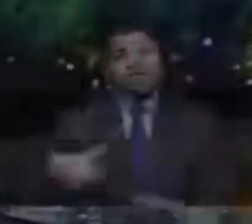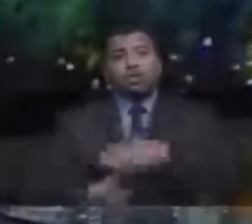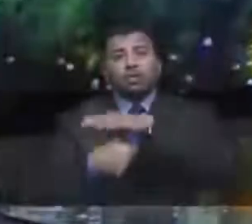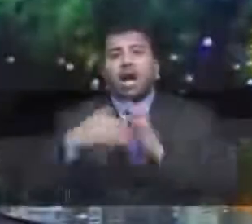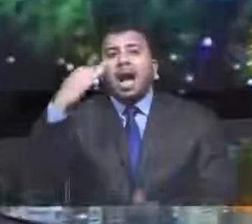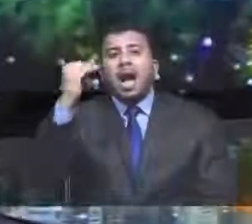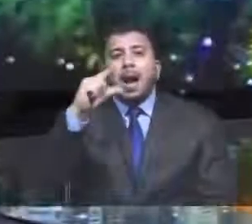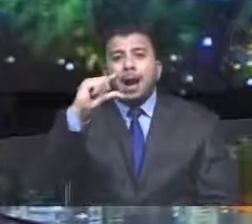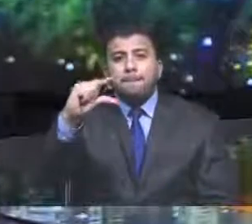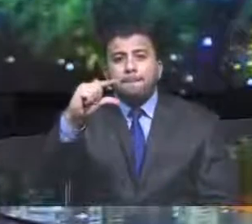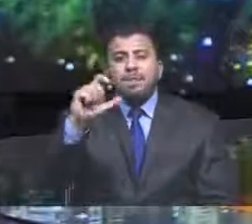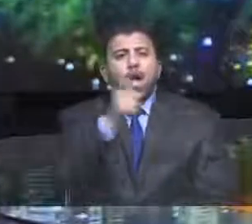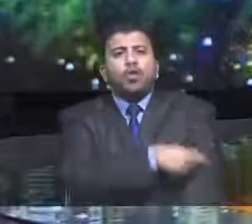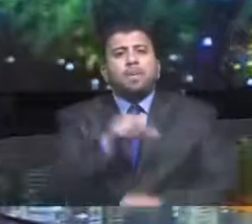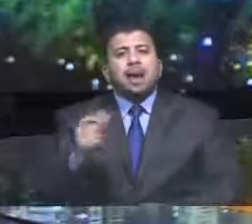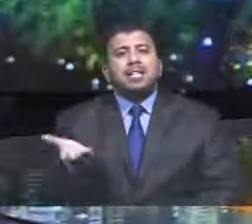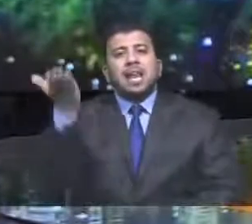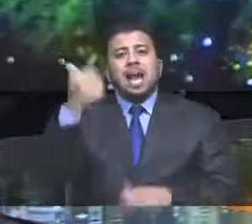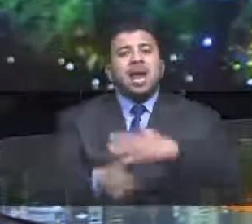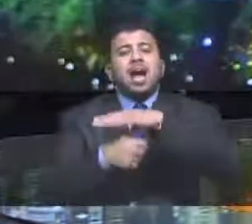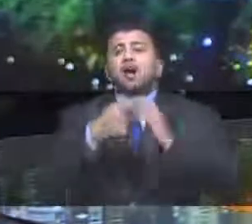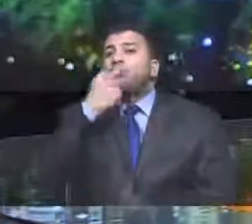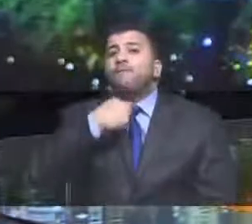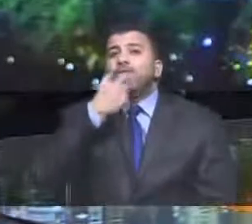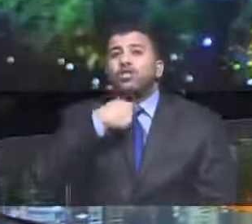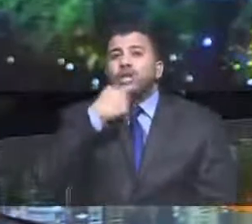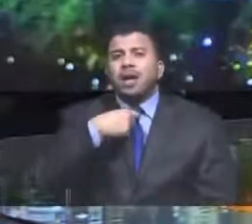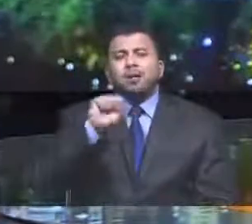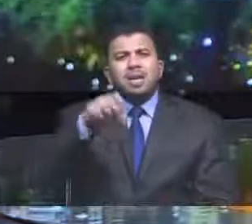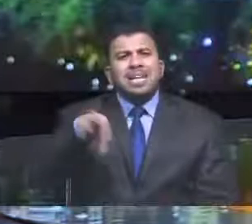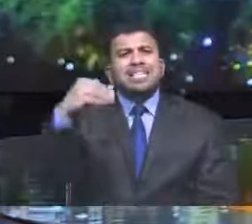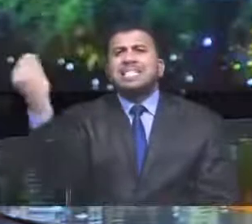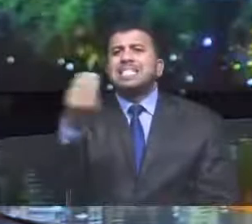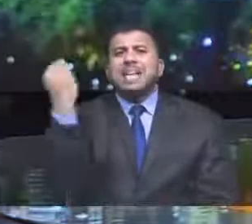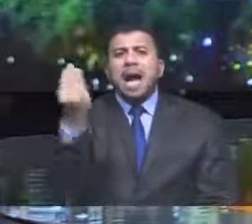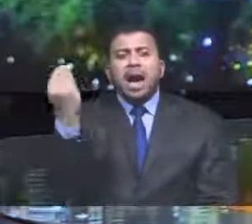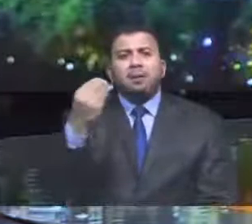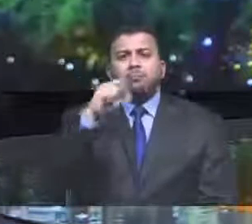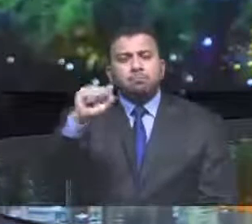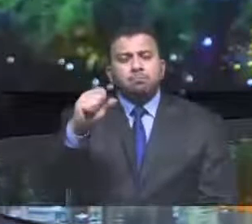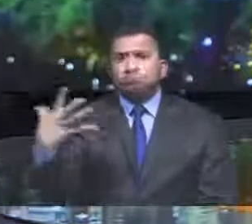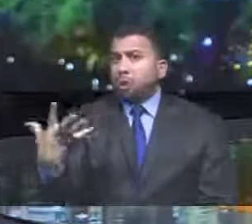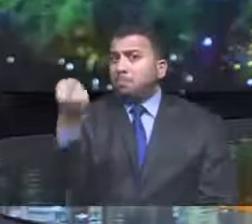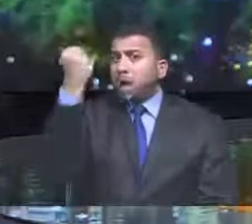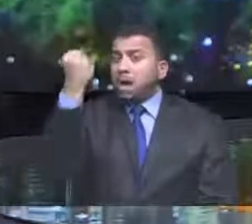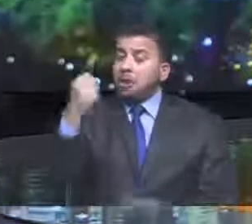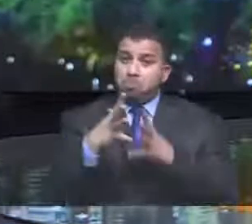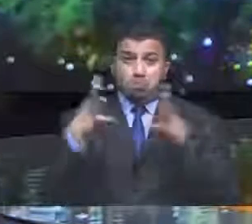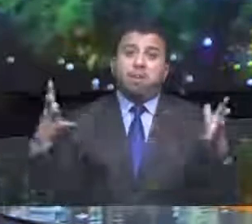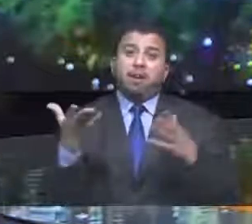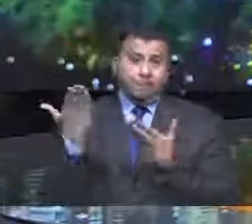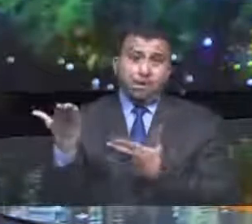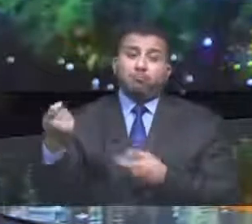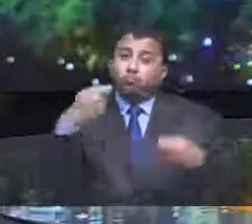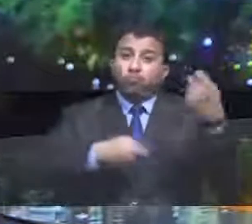سمو الشيخ حمد بن محمد الشرقي عضو المجلس الأعلى حاكم الفجيرة أن قطاع السياحة في الدولة يمتلك الكثير من المقومات